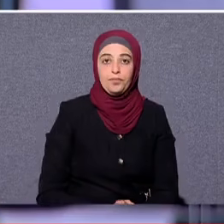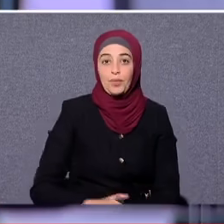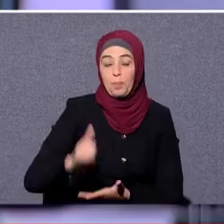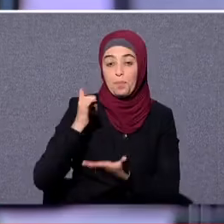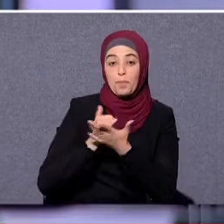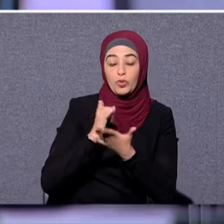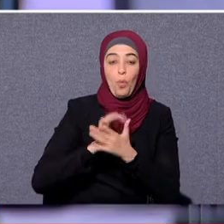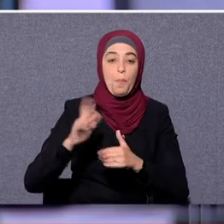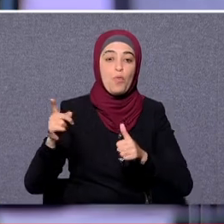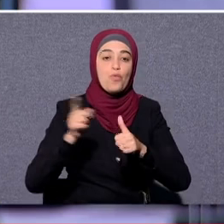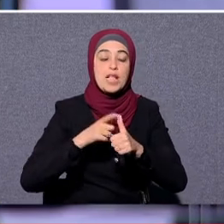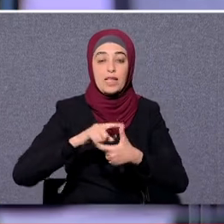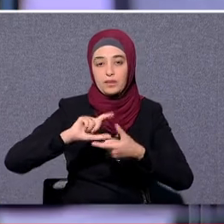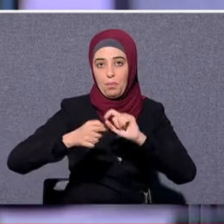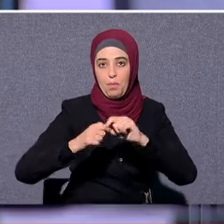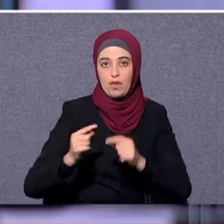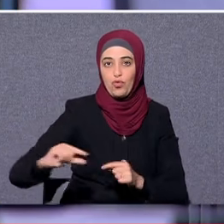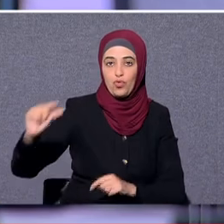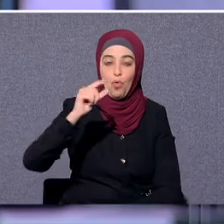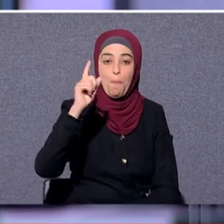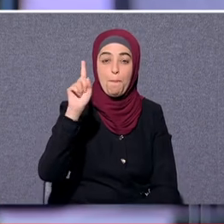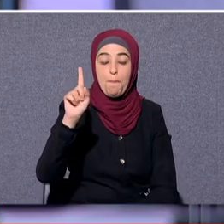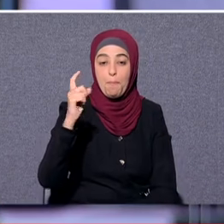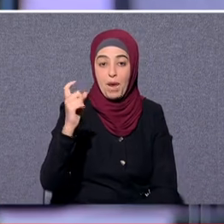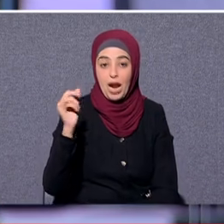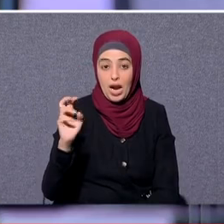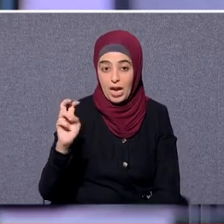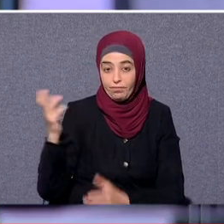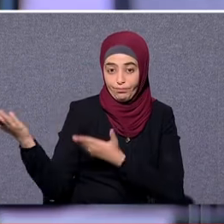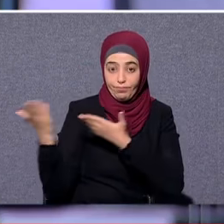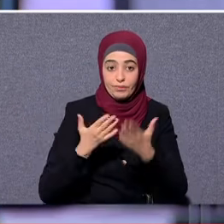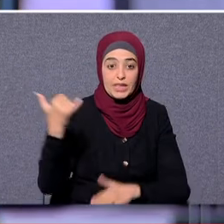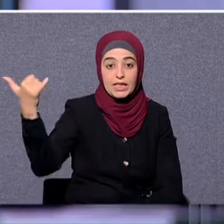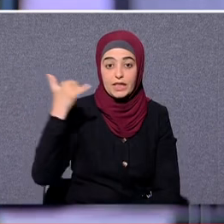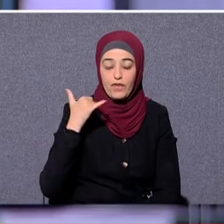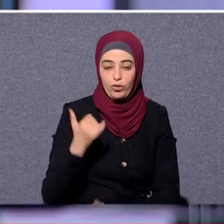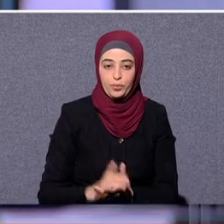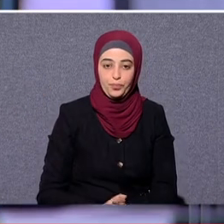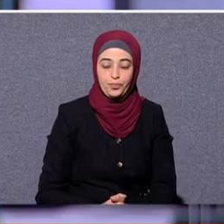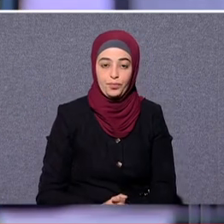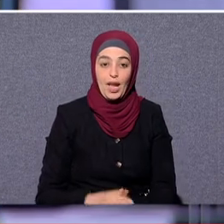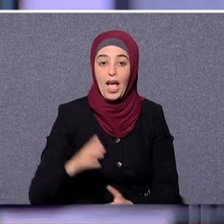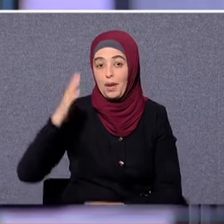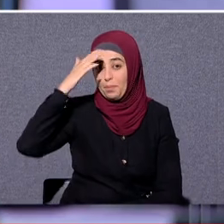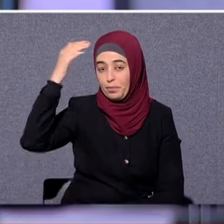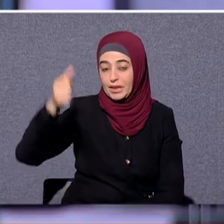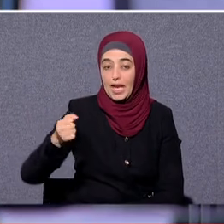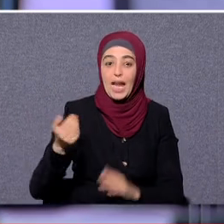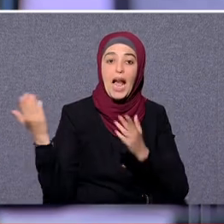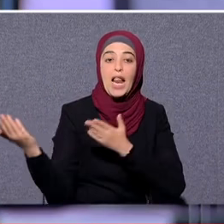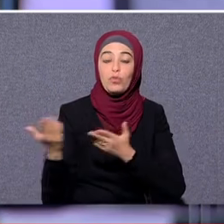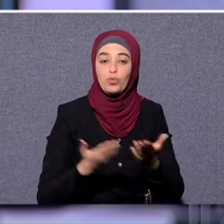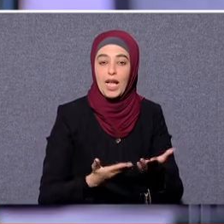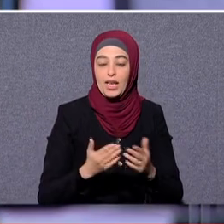الأمين العام لوزارة التنمية الاجتماعية دكتور برق عضمور معنا الآن عبر الهاتف. دكتور مساء الخير وأهلا وسهلا